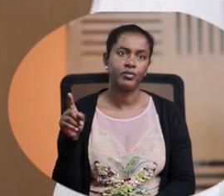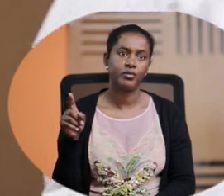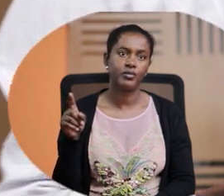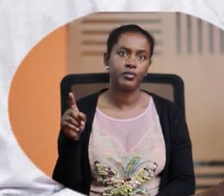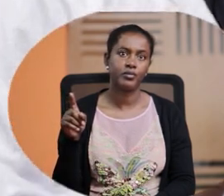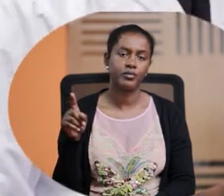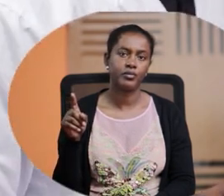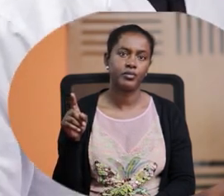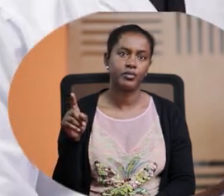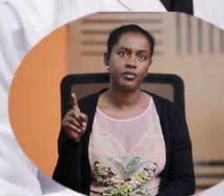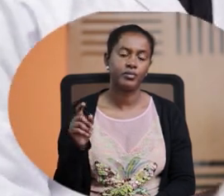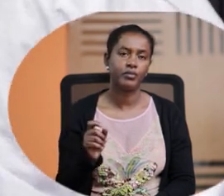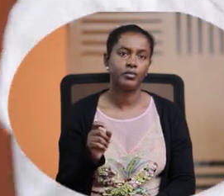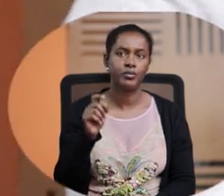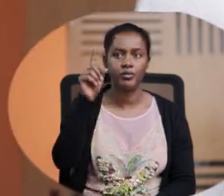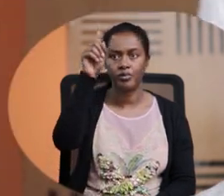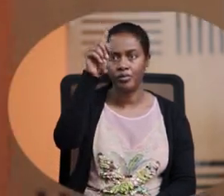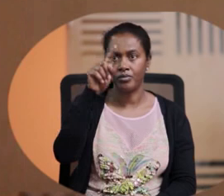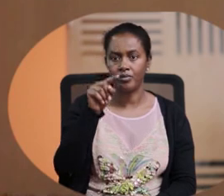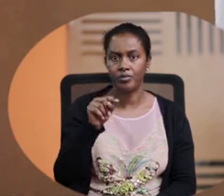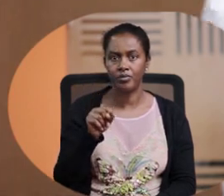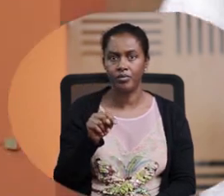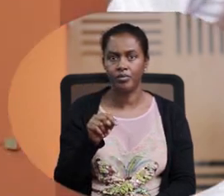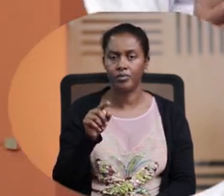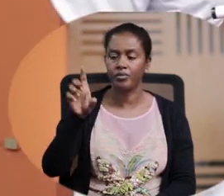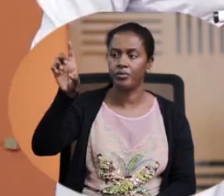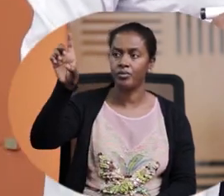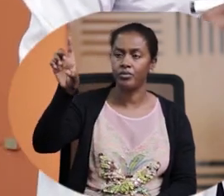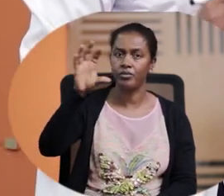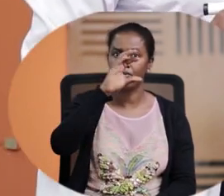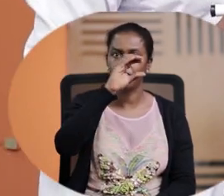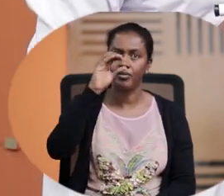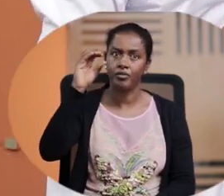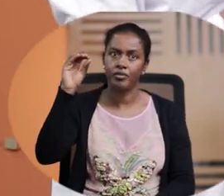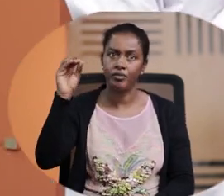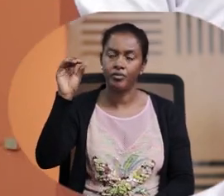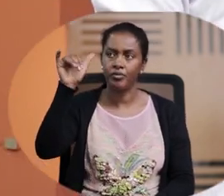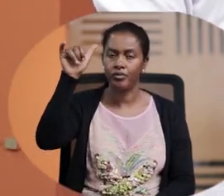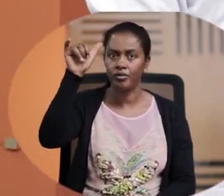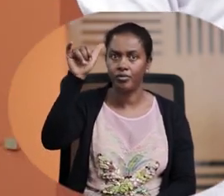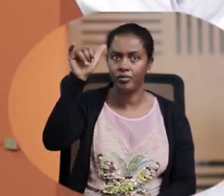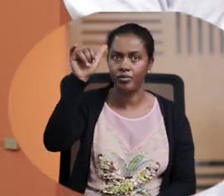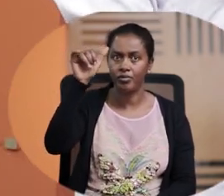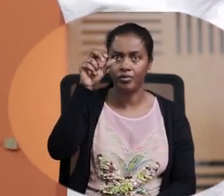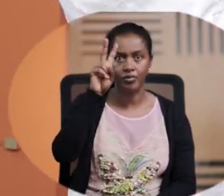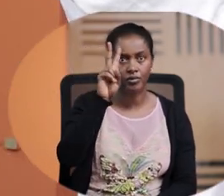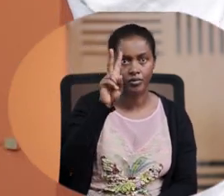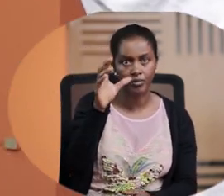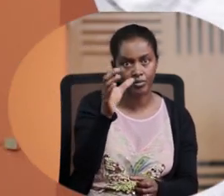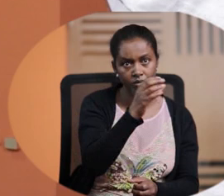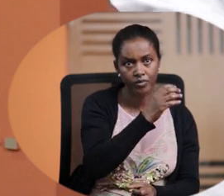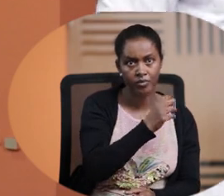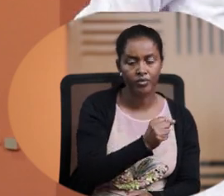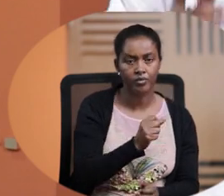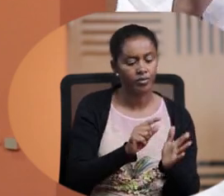grafi sarara ijaru daf jalqaba malgona aksisota lama fudan aksisota lama fudan nacha aksisota lama fudan na kana fakkenya